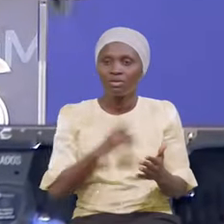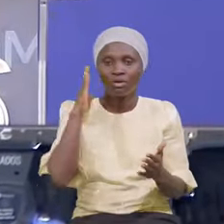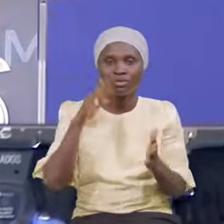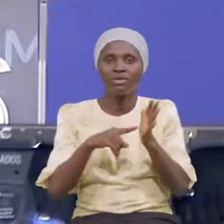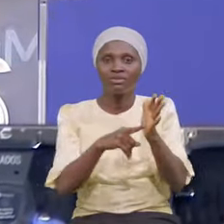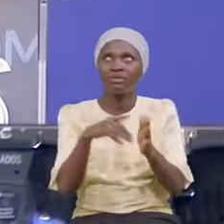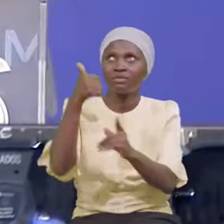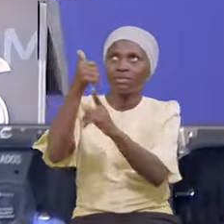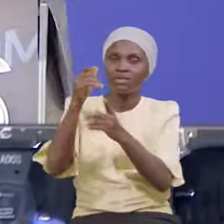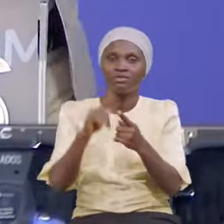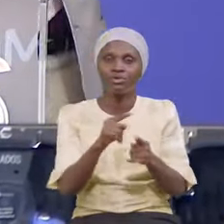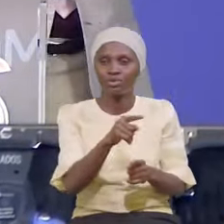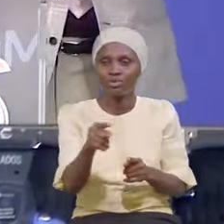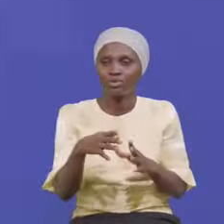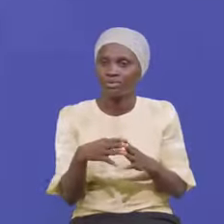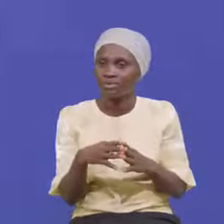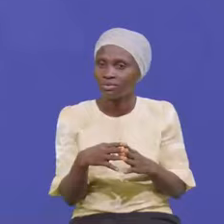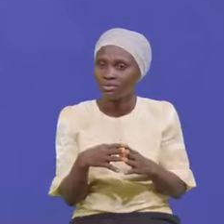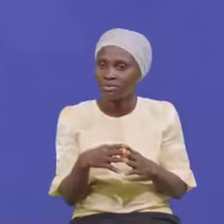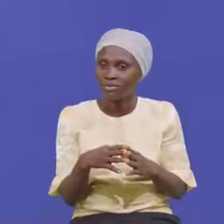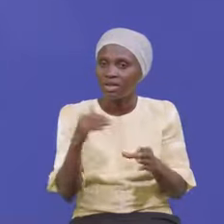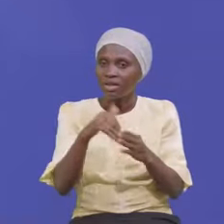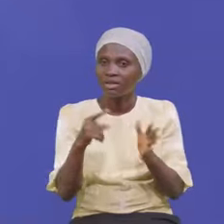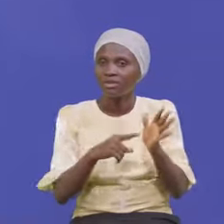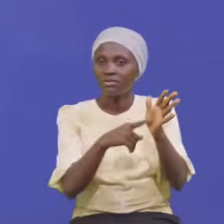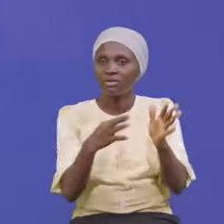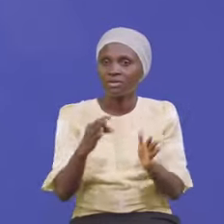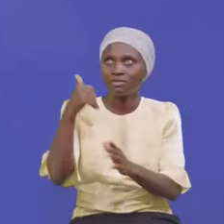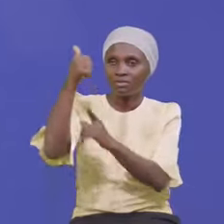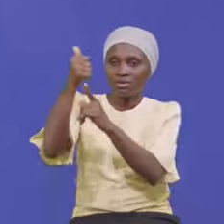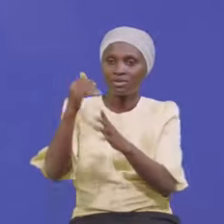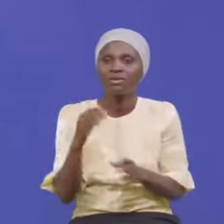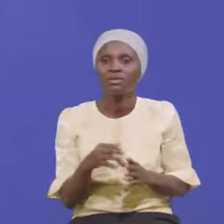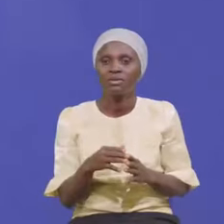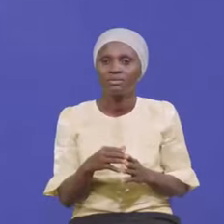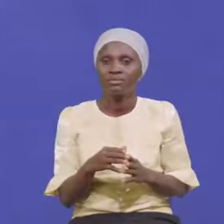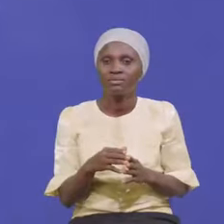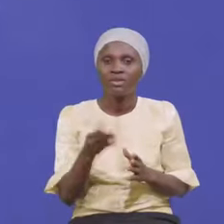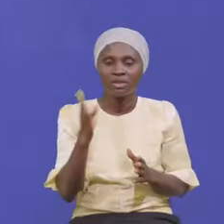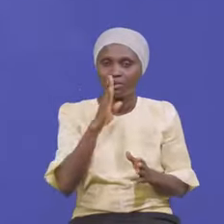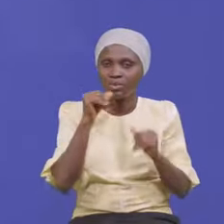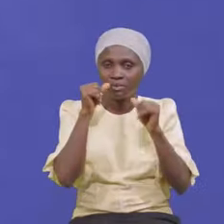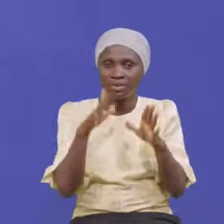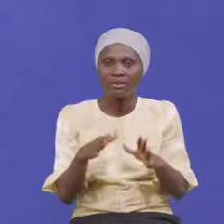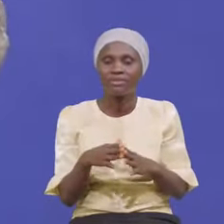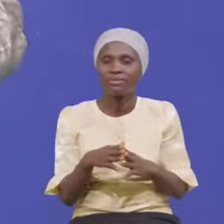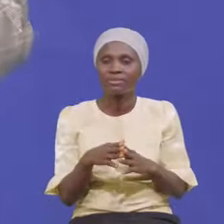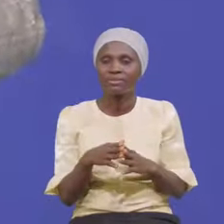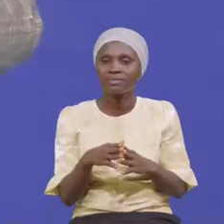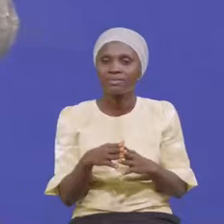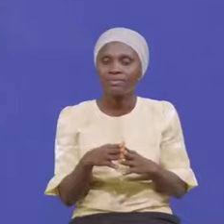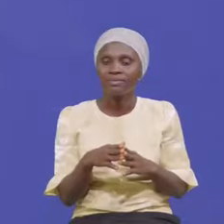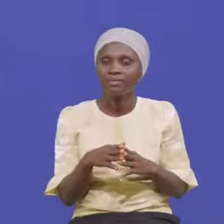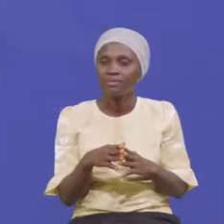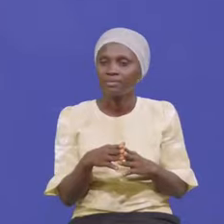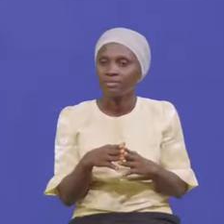ప్రభువు తన్ను తాను మీకు ప్రత్యక్షపరచుకొనయ్య ఉన్నాడు. The revelation of himself, there will be blessing. ఆయన స్వయంగా ప్రత్యక్షతని ఇస్తారు, తద్వారా